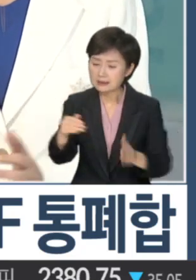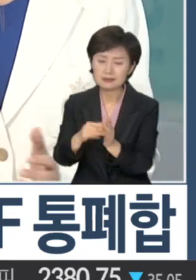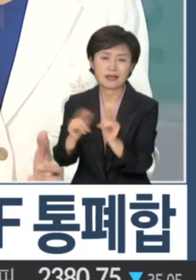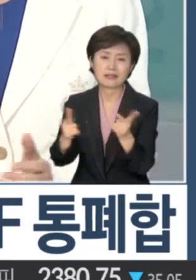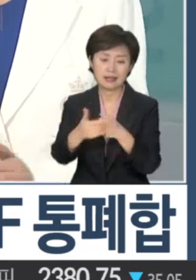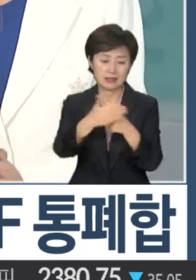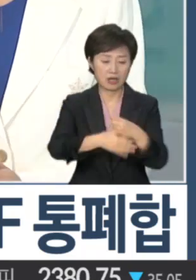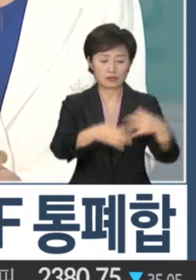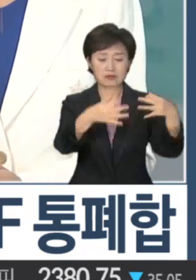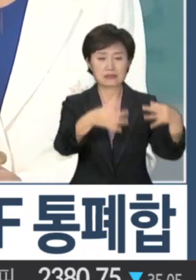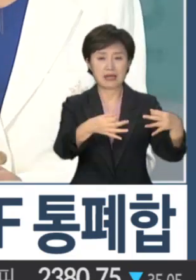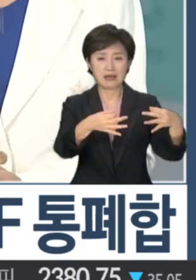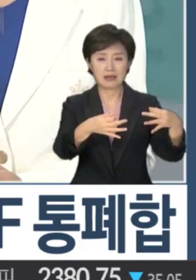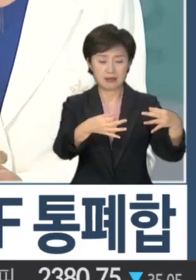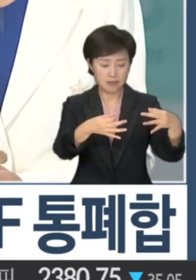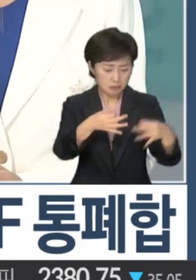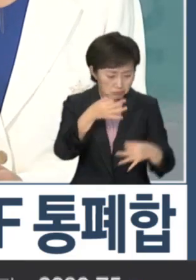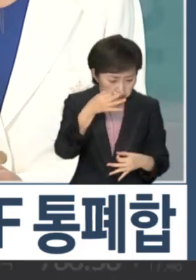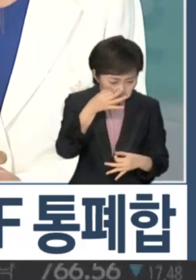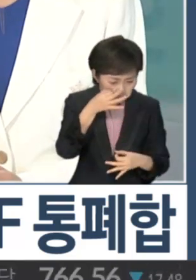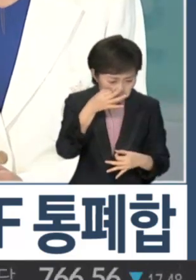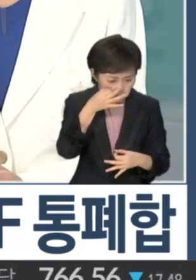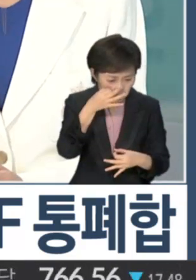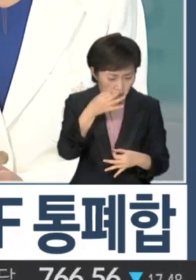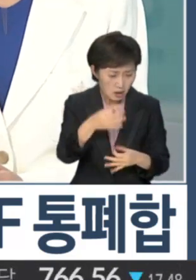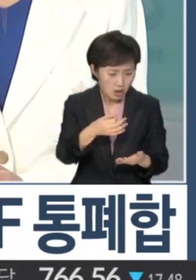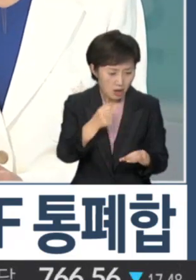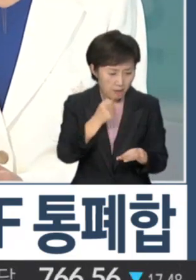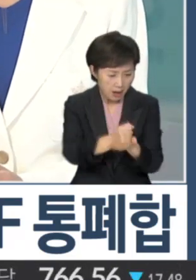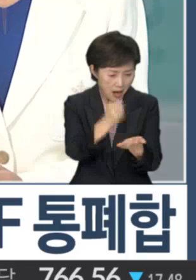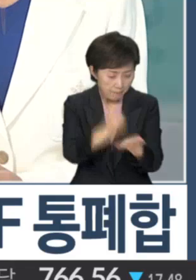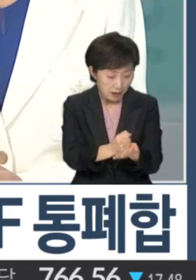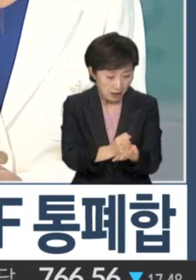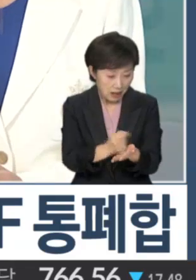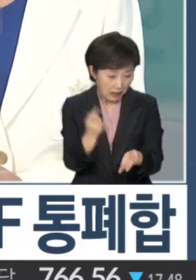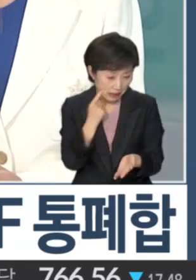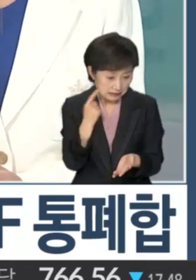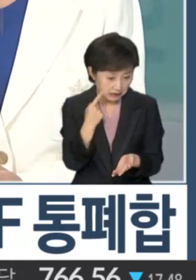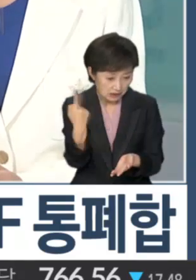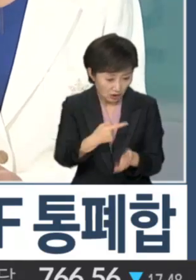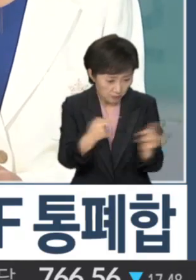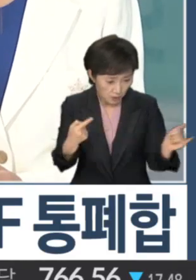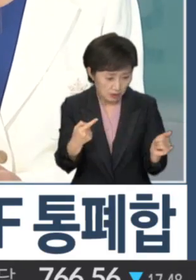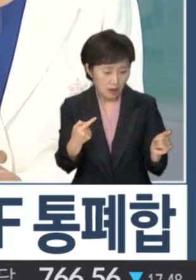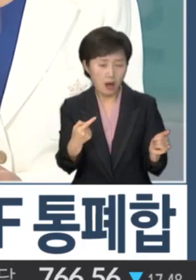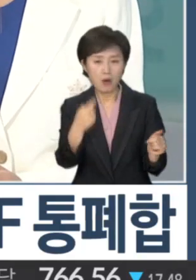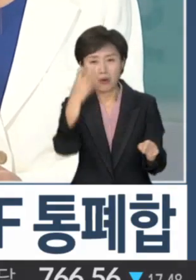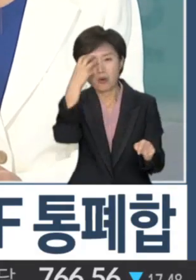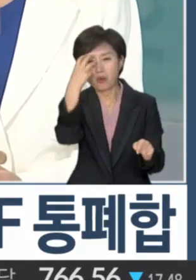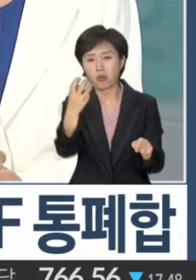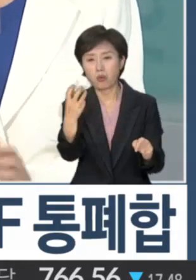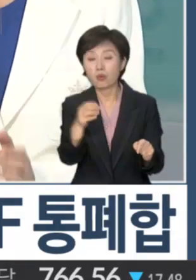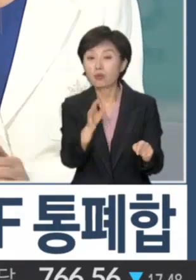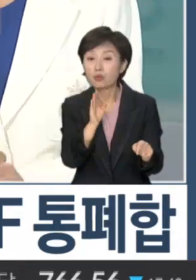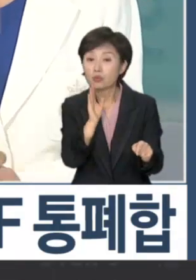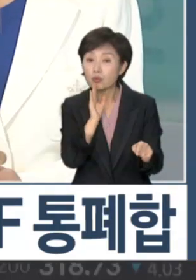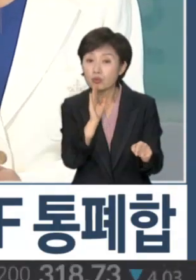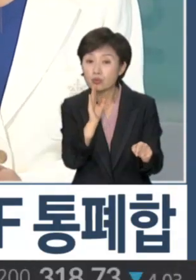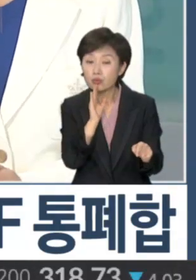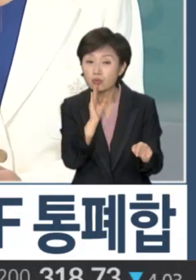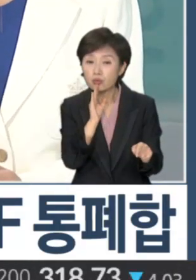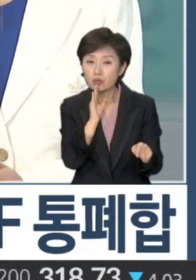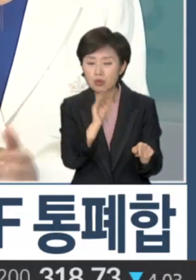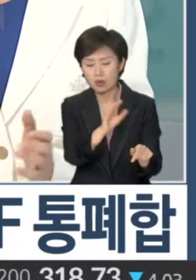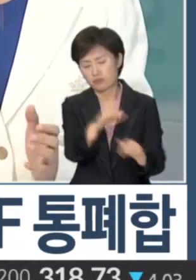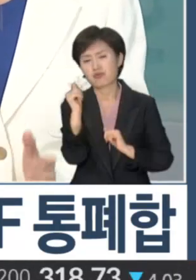대구은행도 뭐 1,000명 가까이 불법 계좌를 또 도용했던 일들이 또 뉴스에도 나왔었습니다.